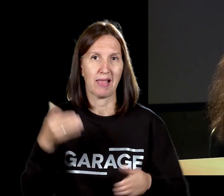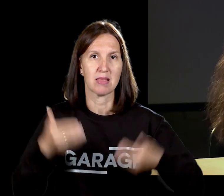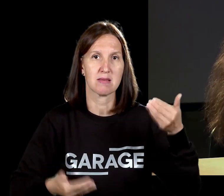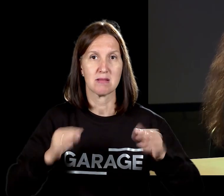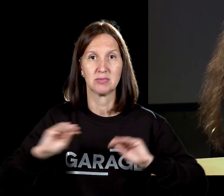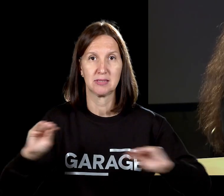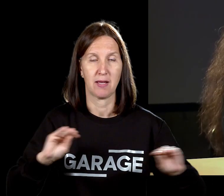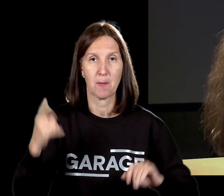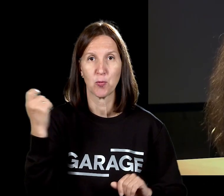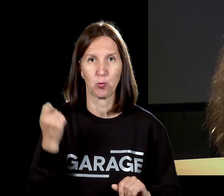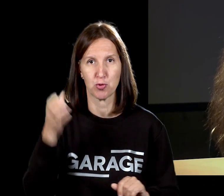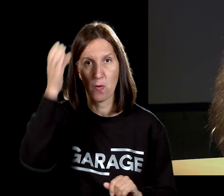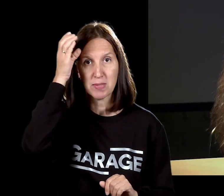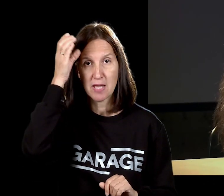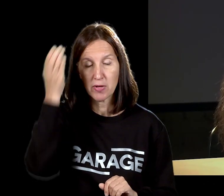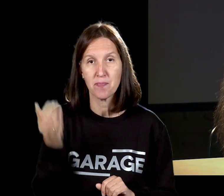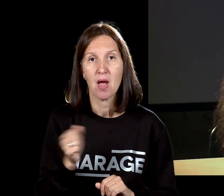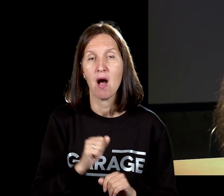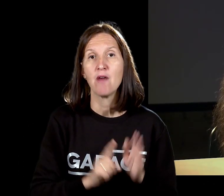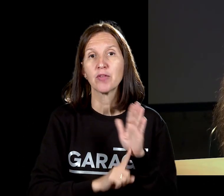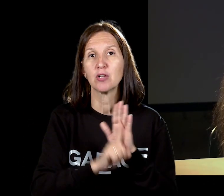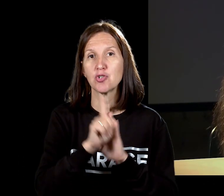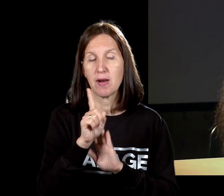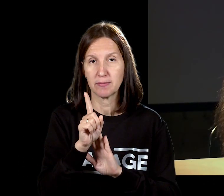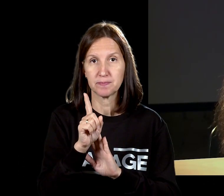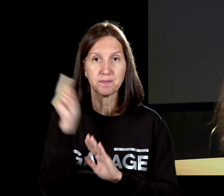дизайна художественное. И первое время он